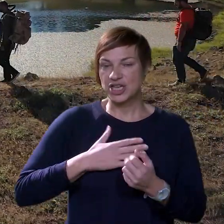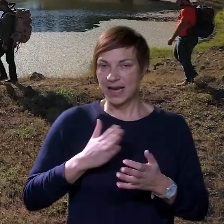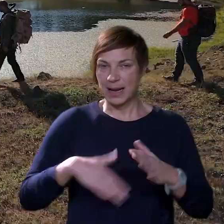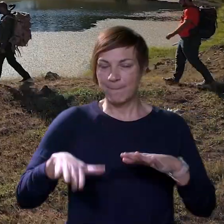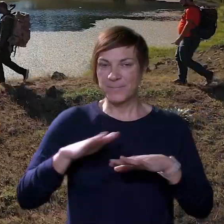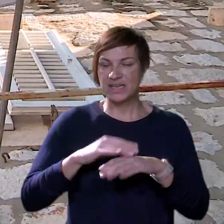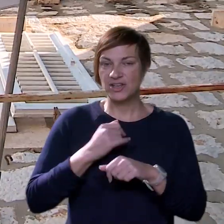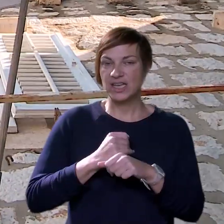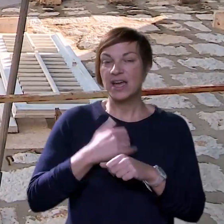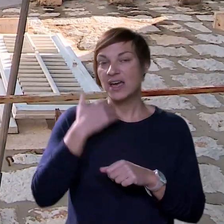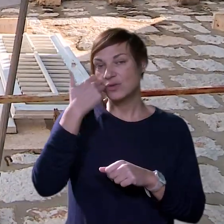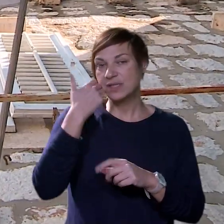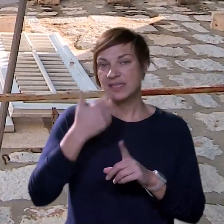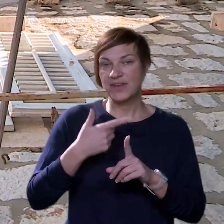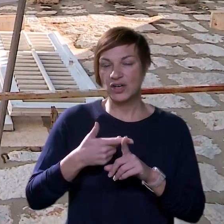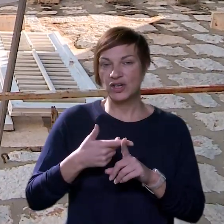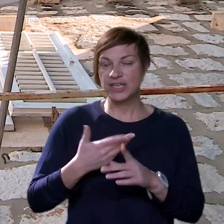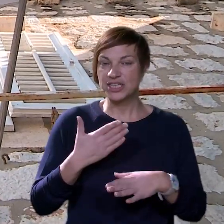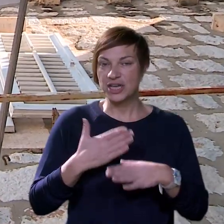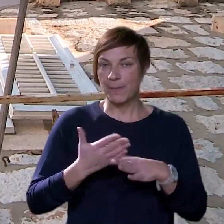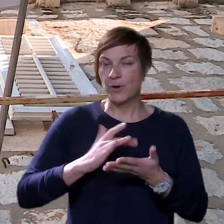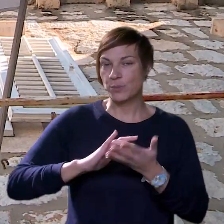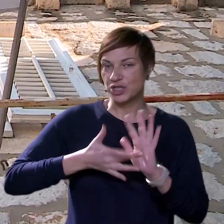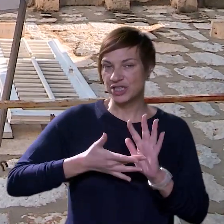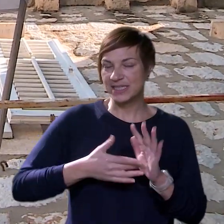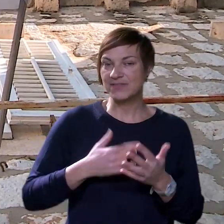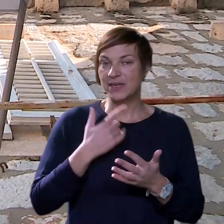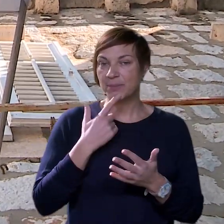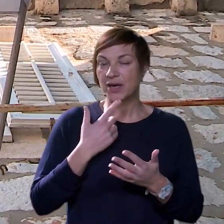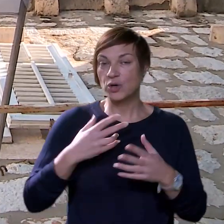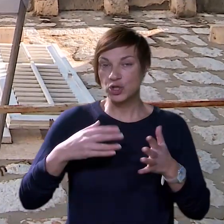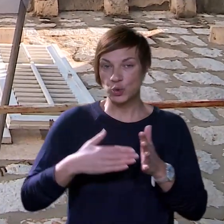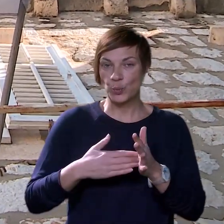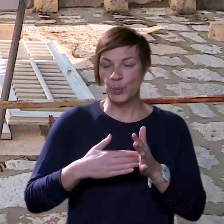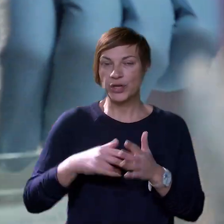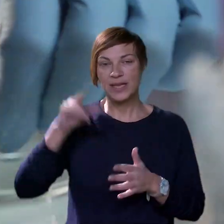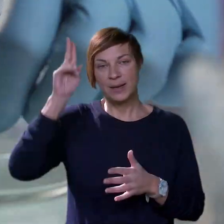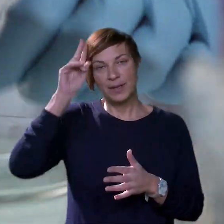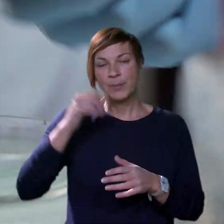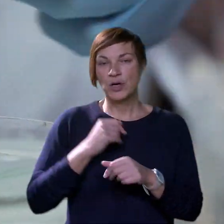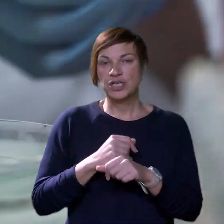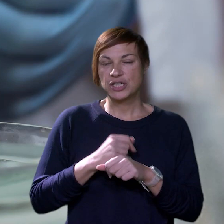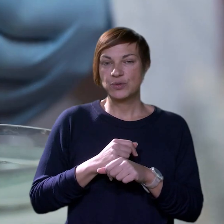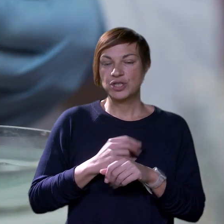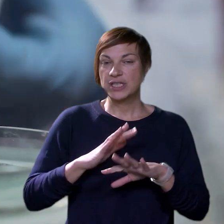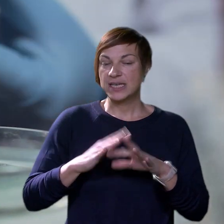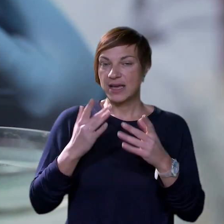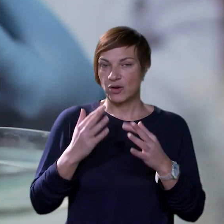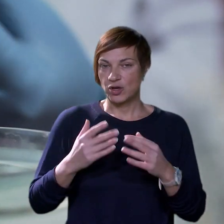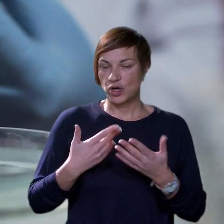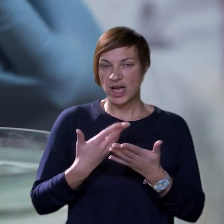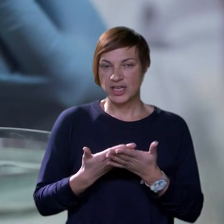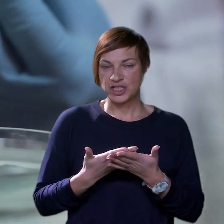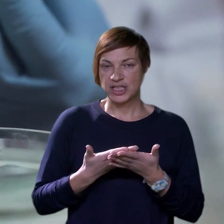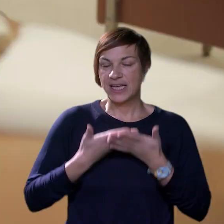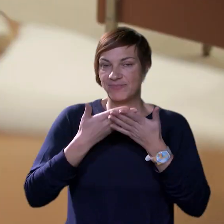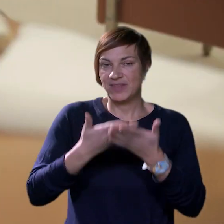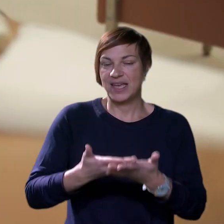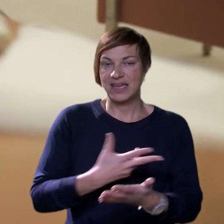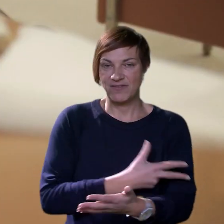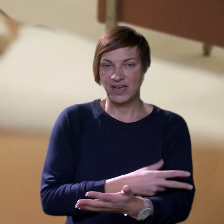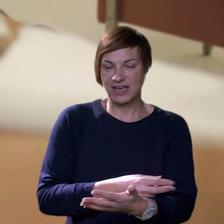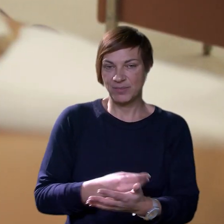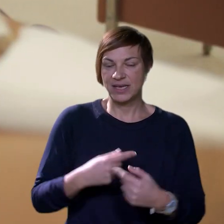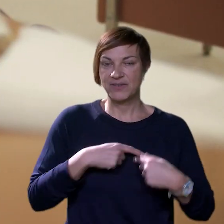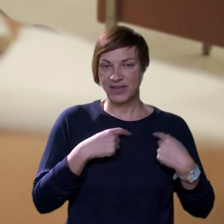želi pridonijeti radu Crvenog križa te tako pomoći svima onima koji su u potrebi, može to učiniti na nekoliko načina.